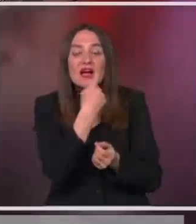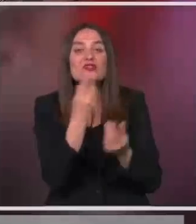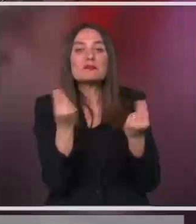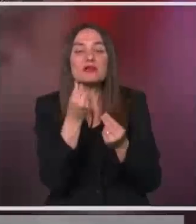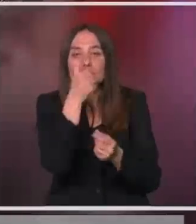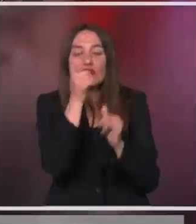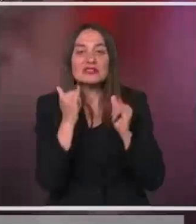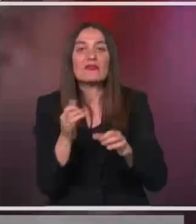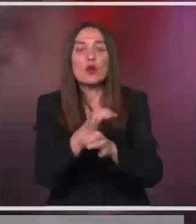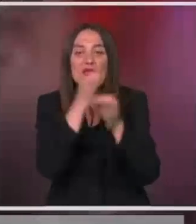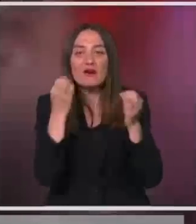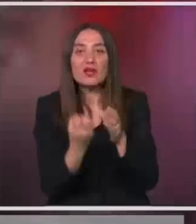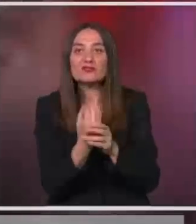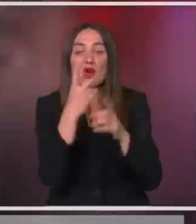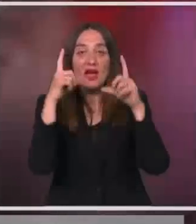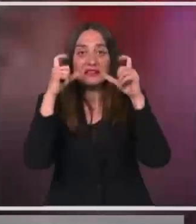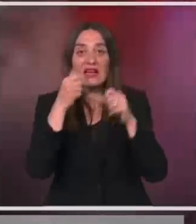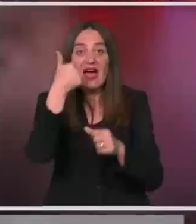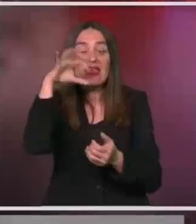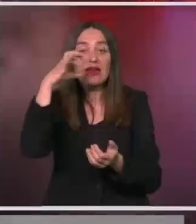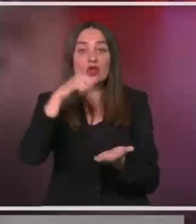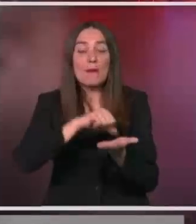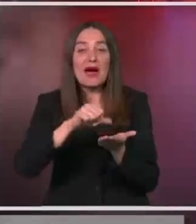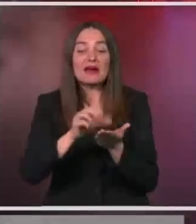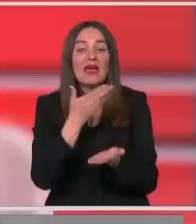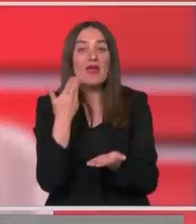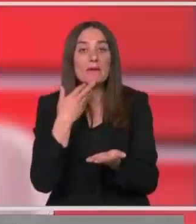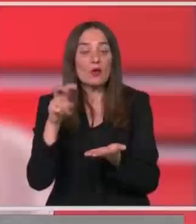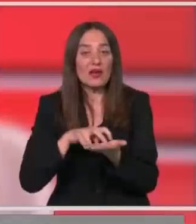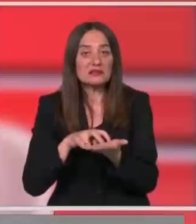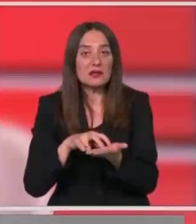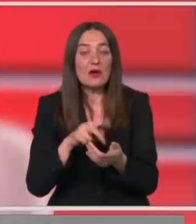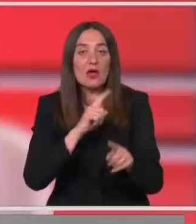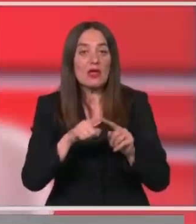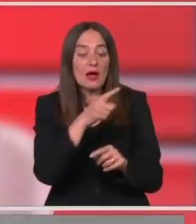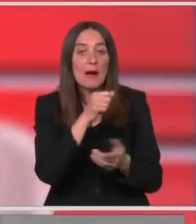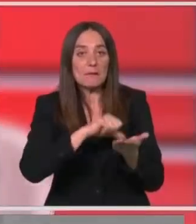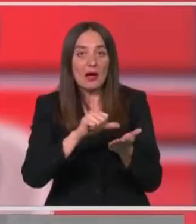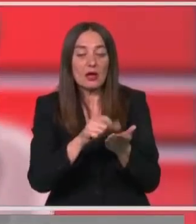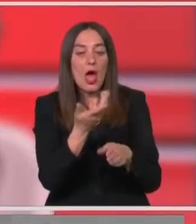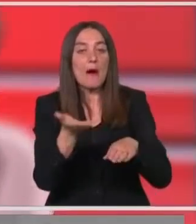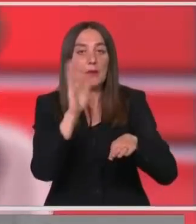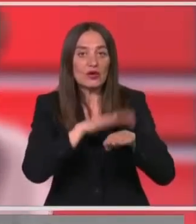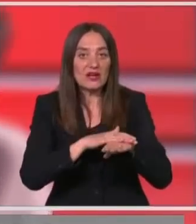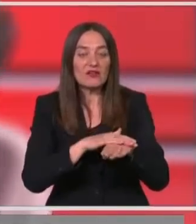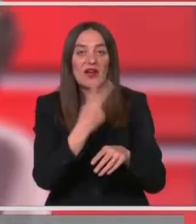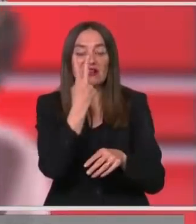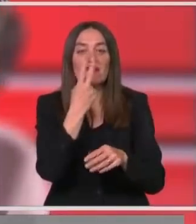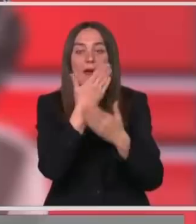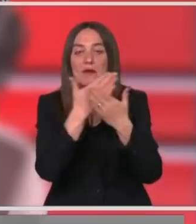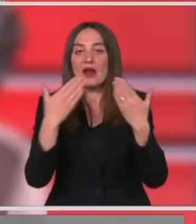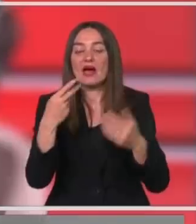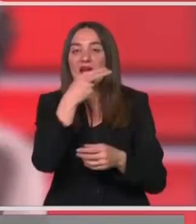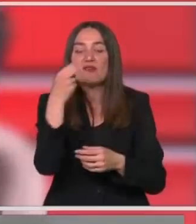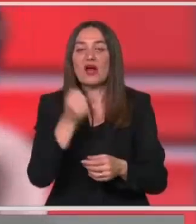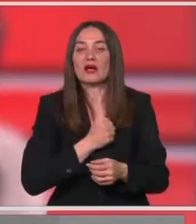se sada u javnosti stvorila slika da jedino banke nemaju rizik, jer banke su suštinski pokrivene sa 2 milijarde